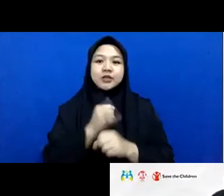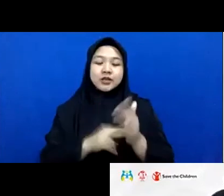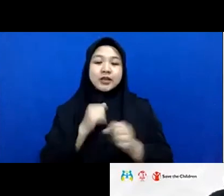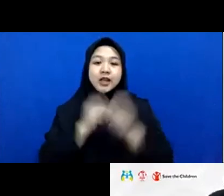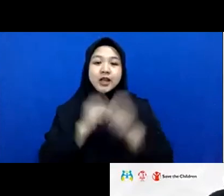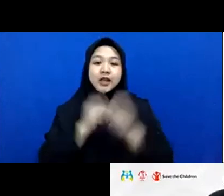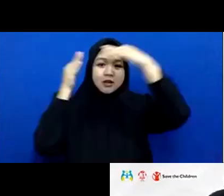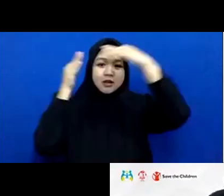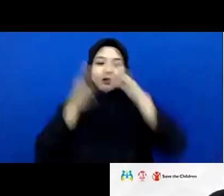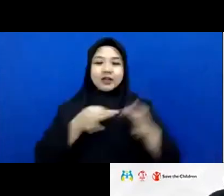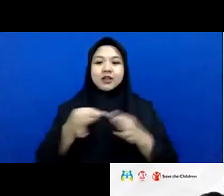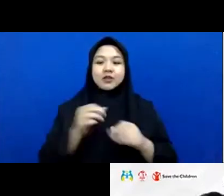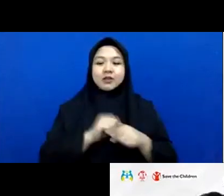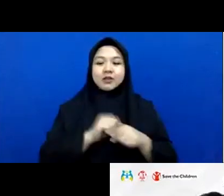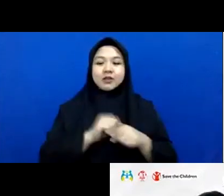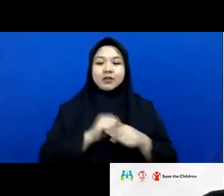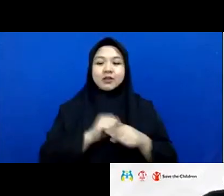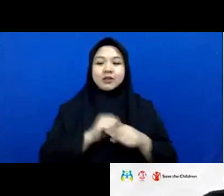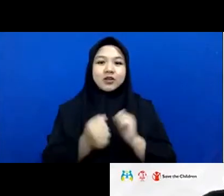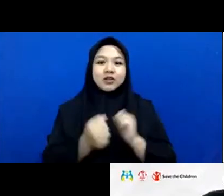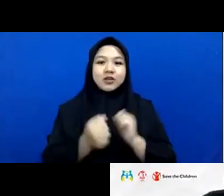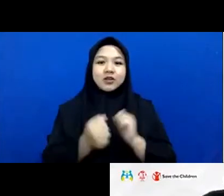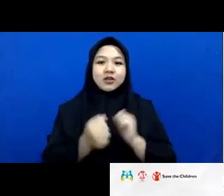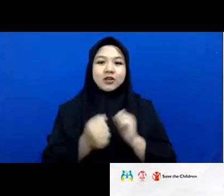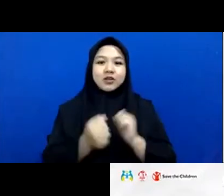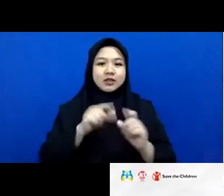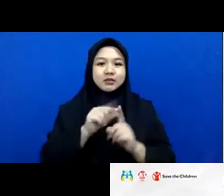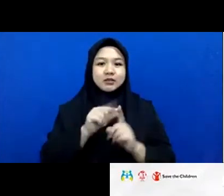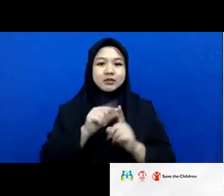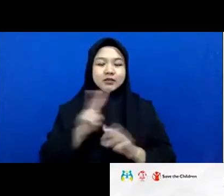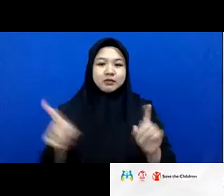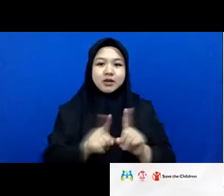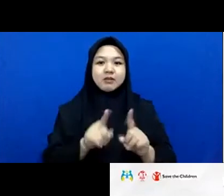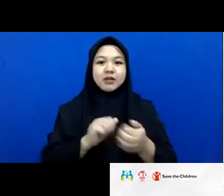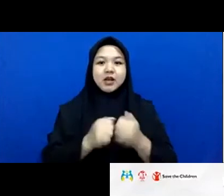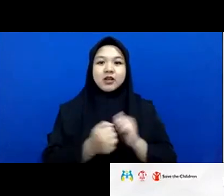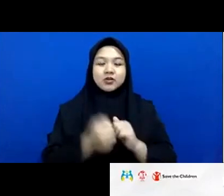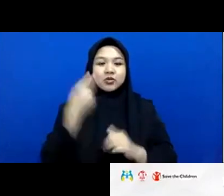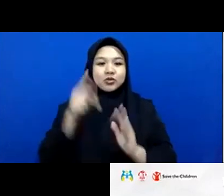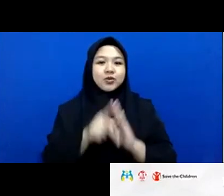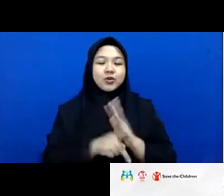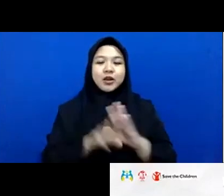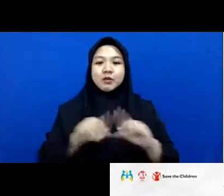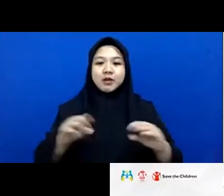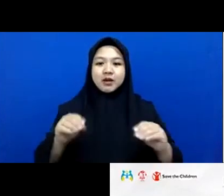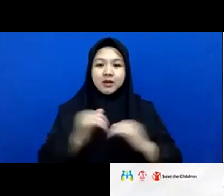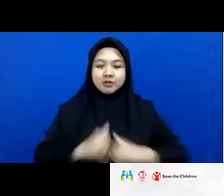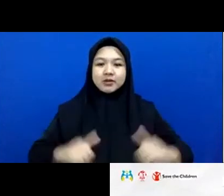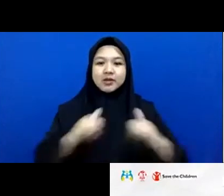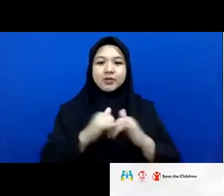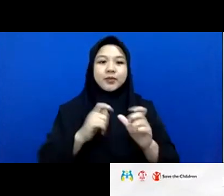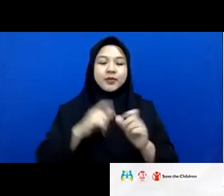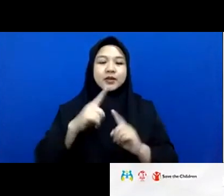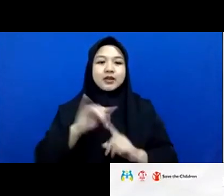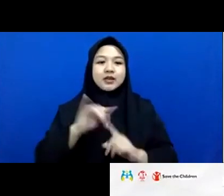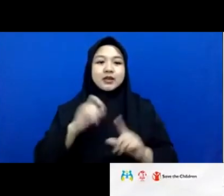merupakan fasilitator pelatihan manajemen kasus dan juga supervisor pendamping kasus khususnya untuk program magang bersama antara STIKS dan juga